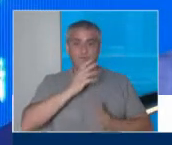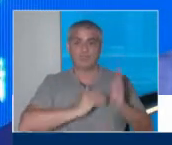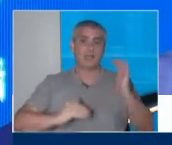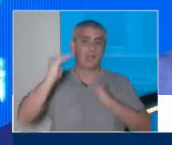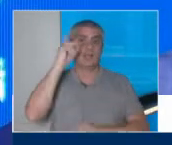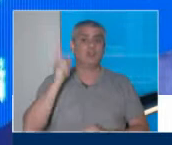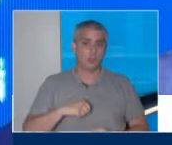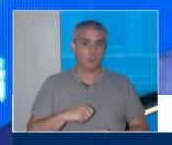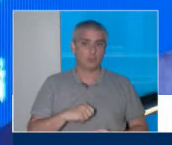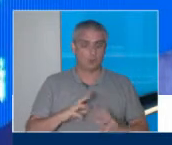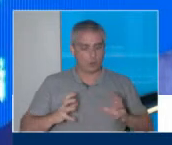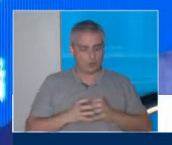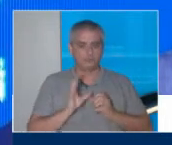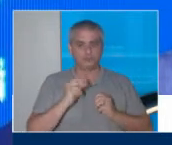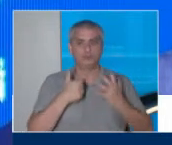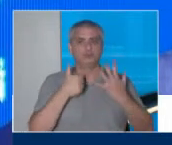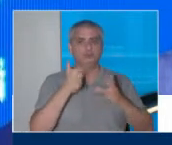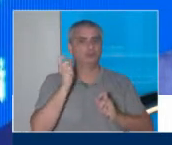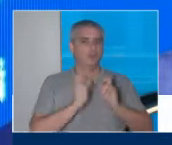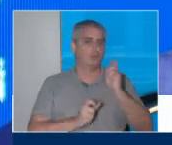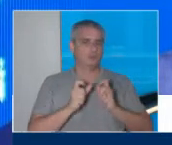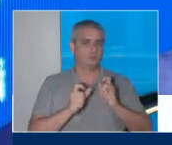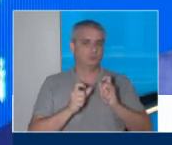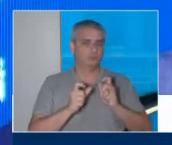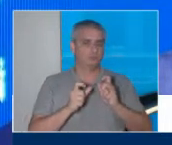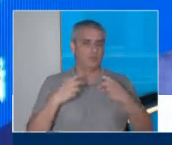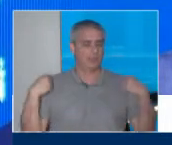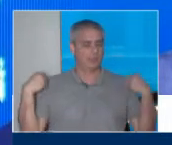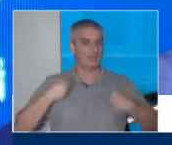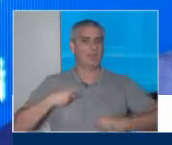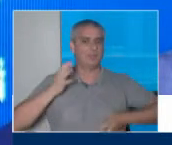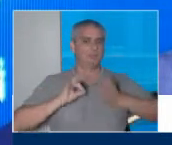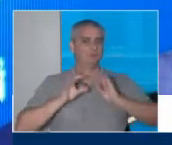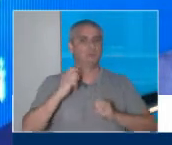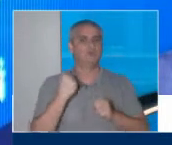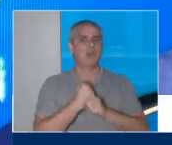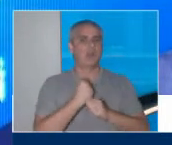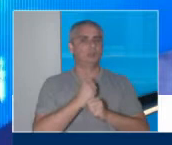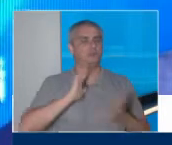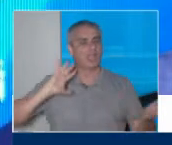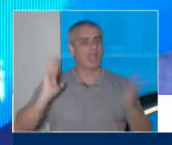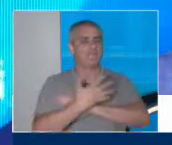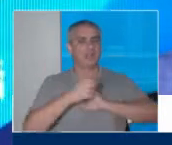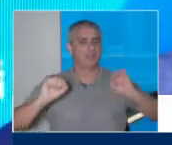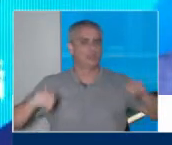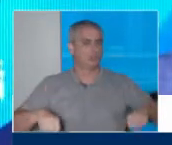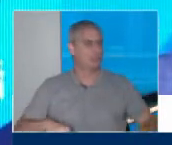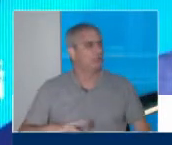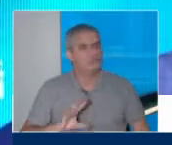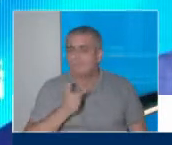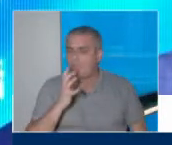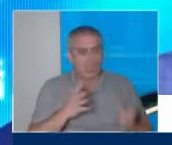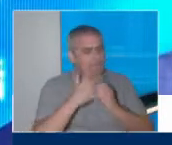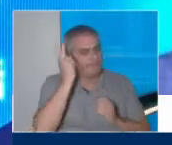העליון קומץ של שישה אנשים המתכסים בגלימת המשפט כדי לבצע הפיכה שלטונית? מה אמור